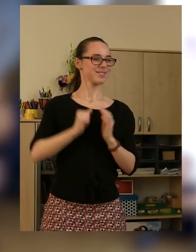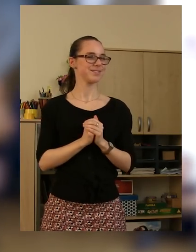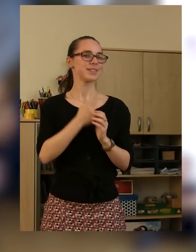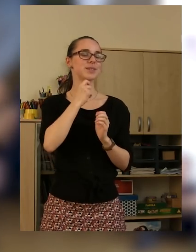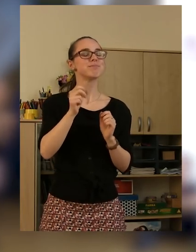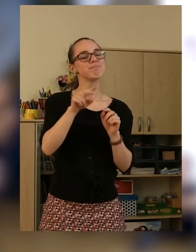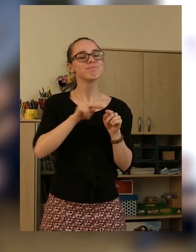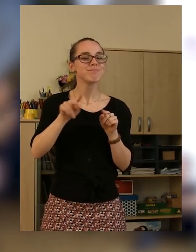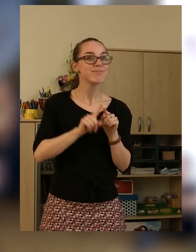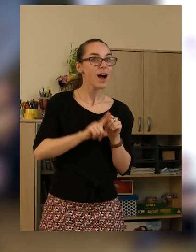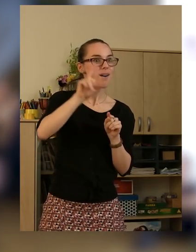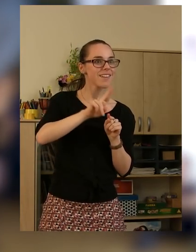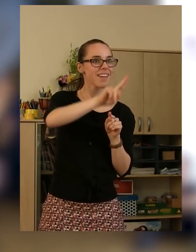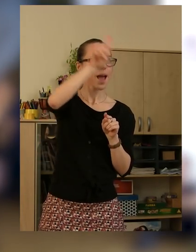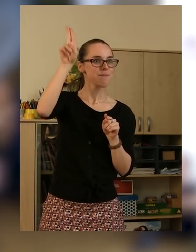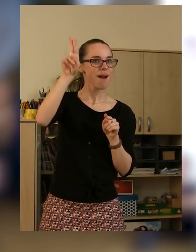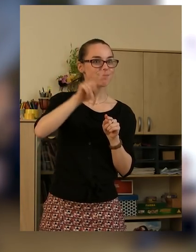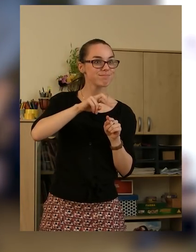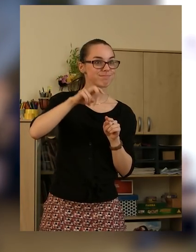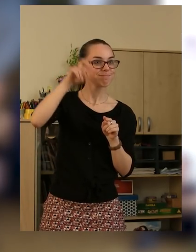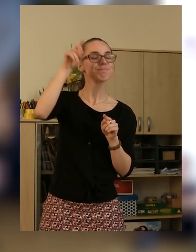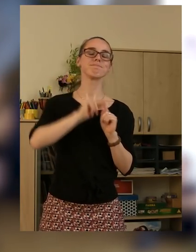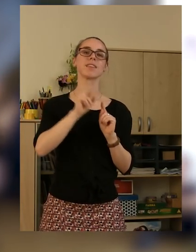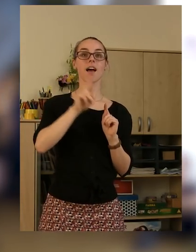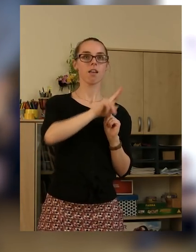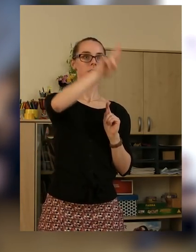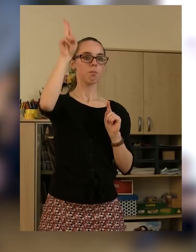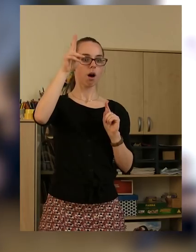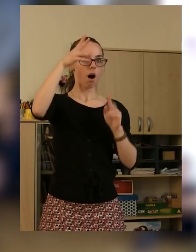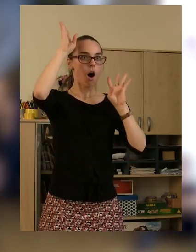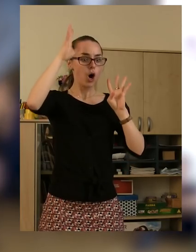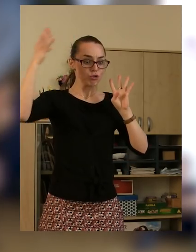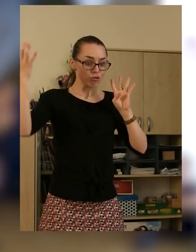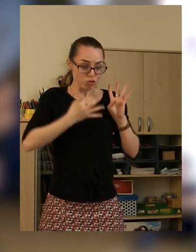teďka půjdou do nebe. V nebi zavládla panika.